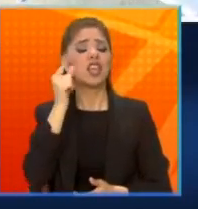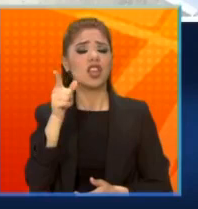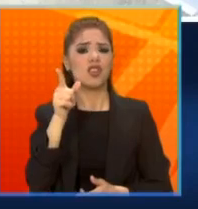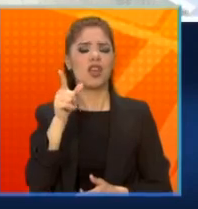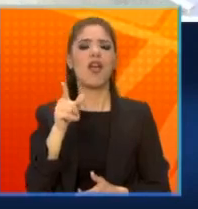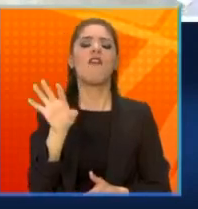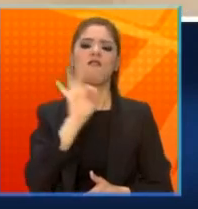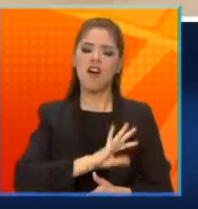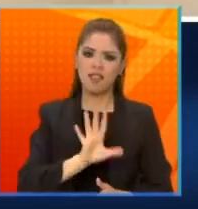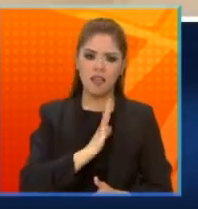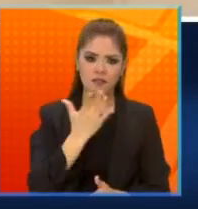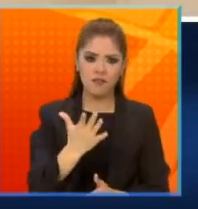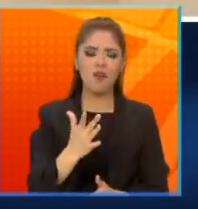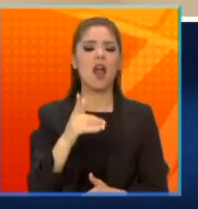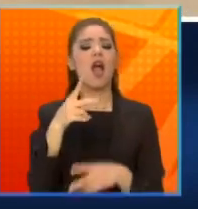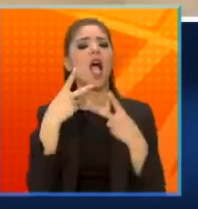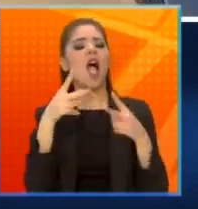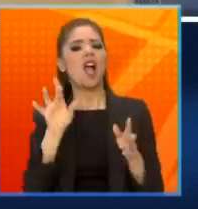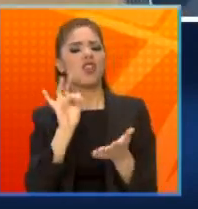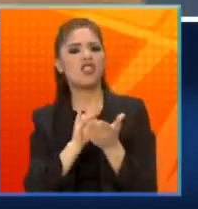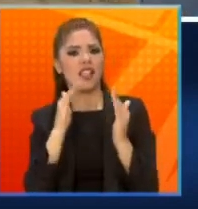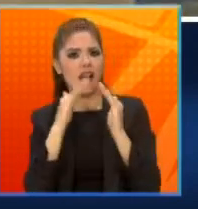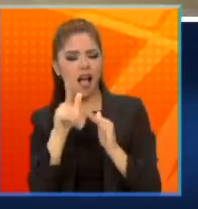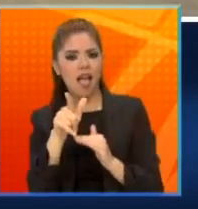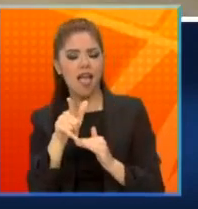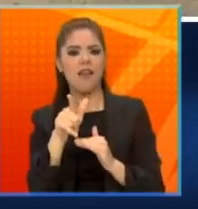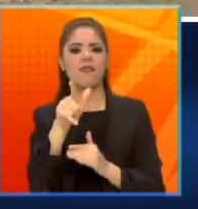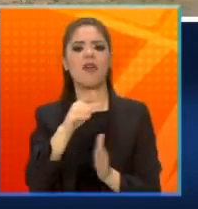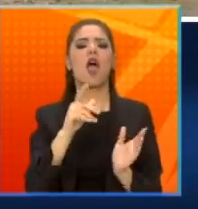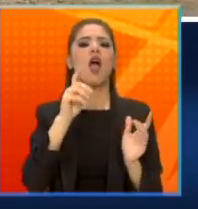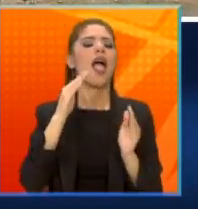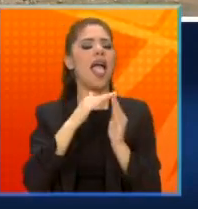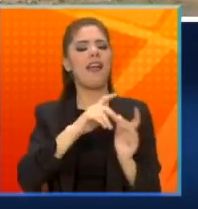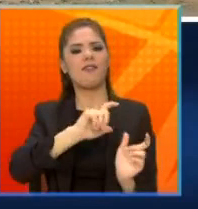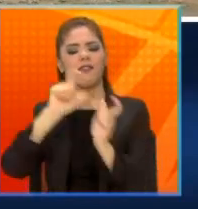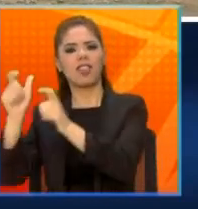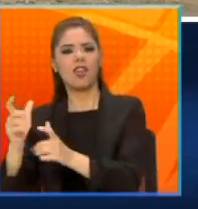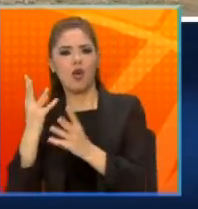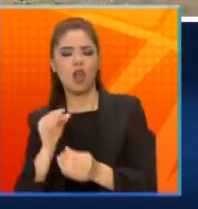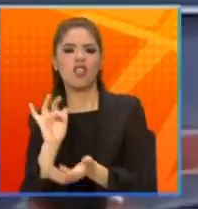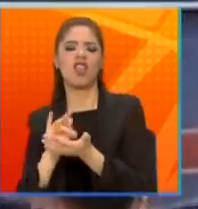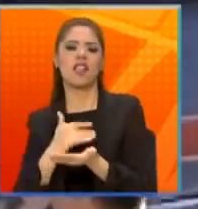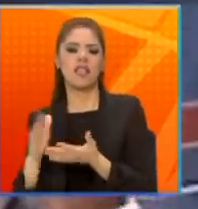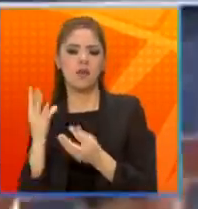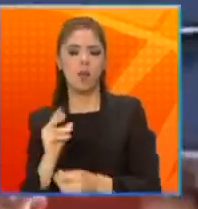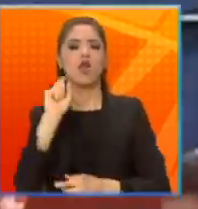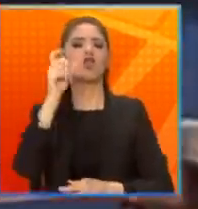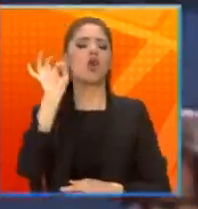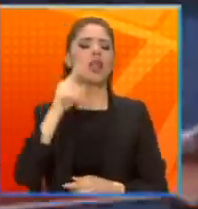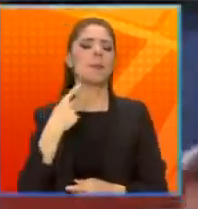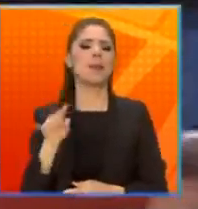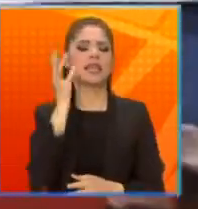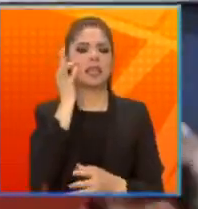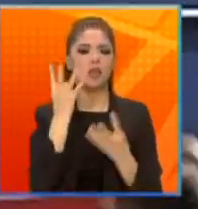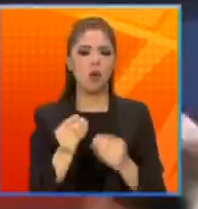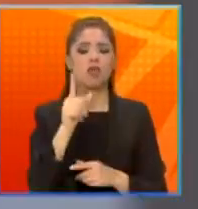cezaevinden konutta ceza ya geçecek olanlarla beraber bu sayı Yaklaşık 90 bine ulaşıyor adalet